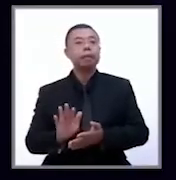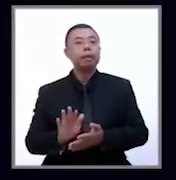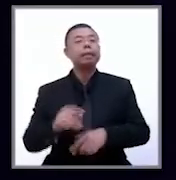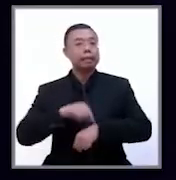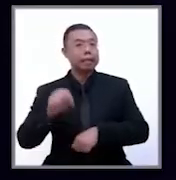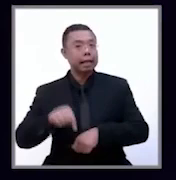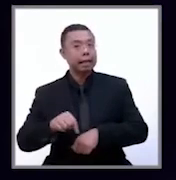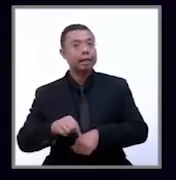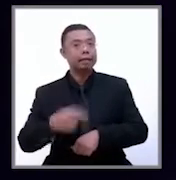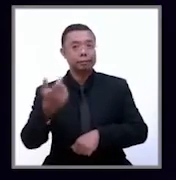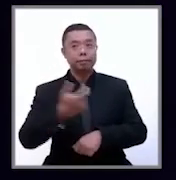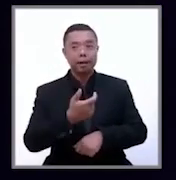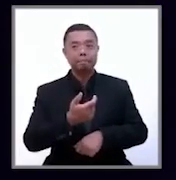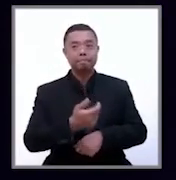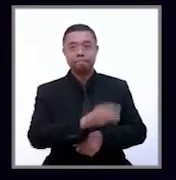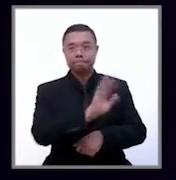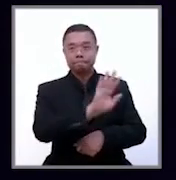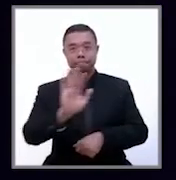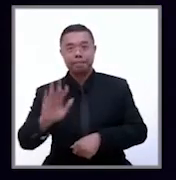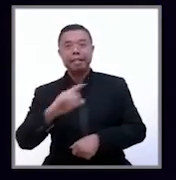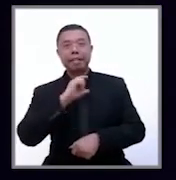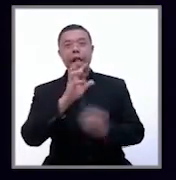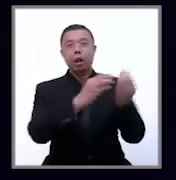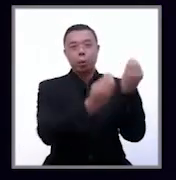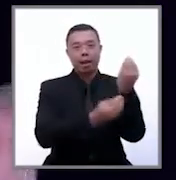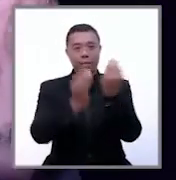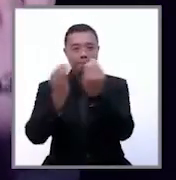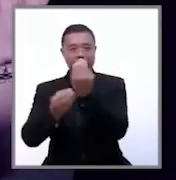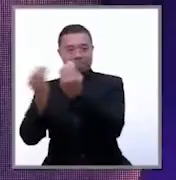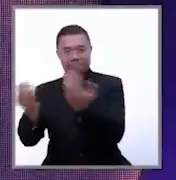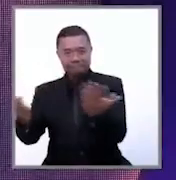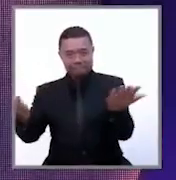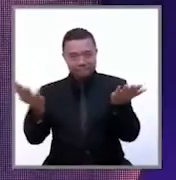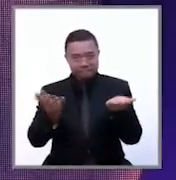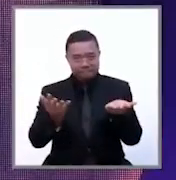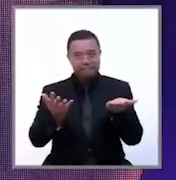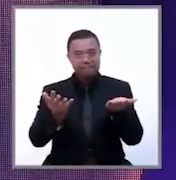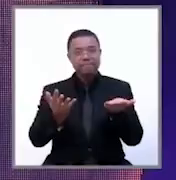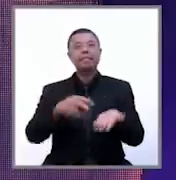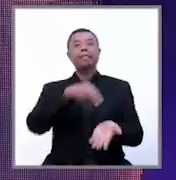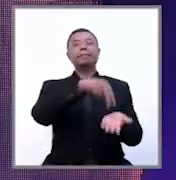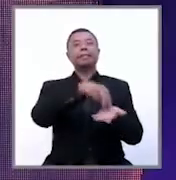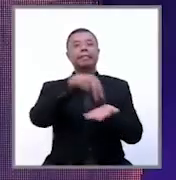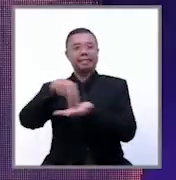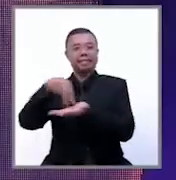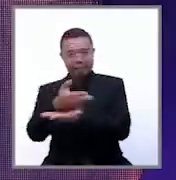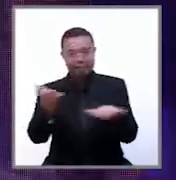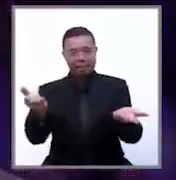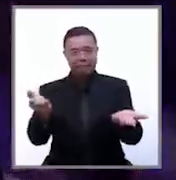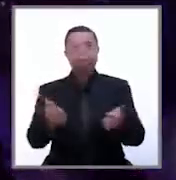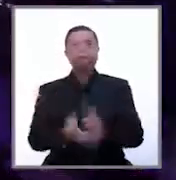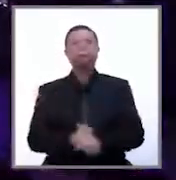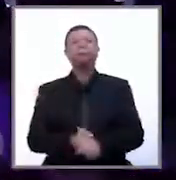kini saatnya kami undang kembali ketiga calon wakil presiden kita Untuk Kembali menuju ke podium silakan